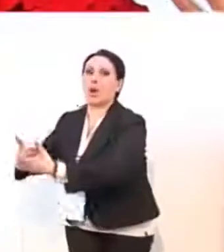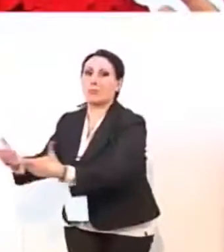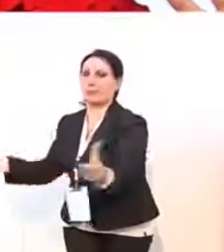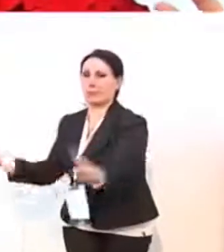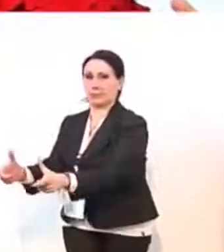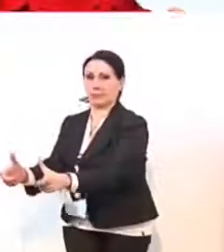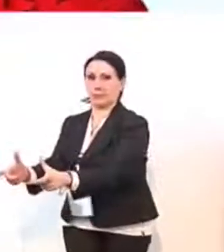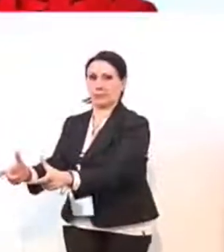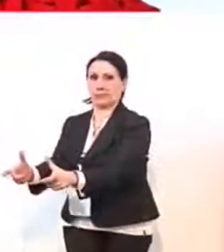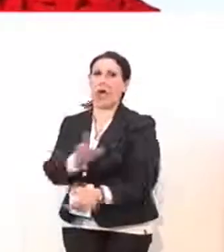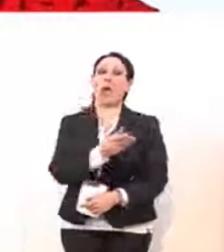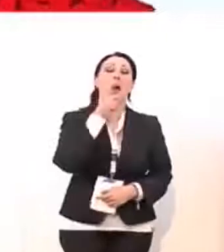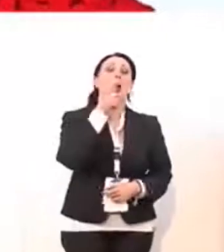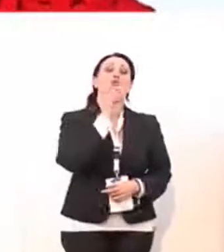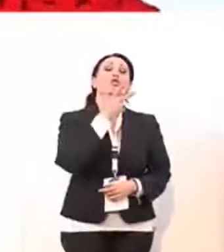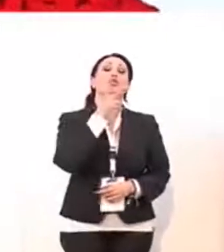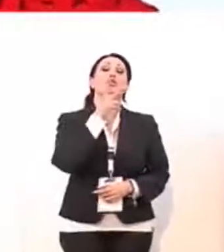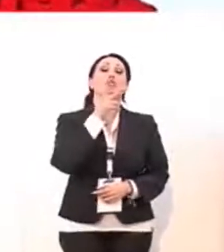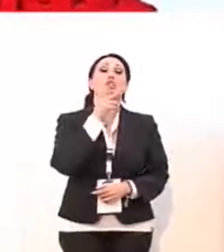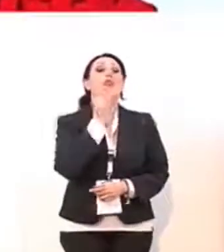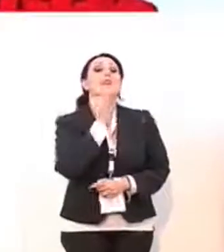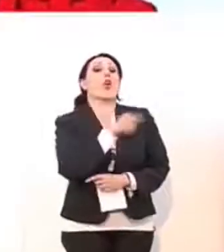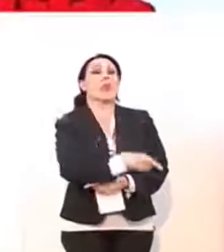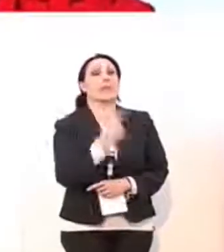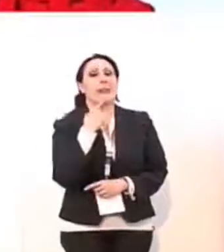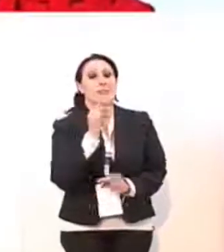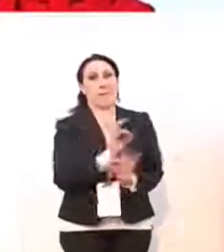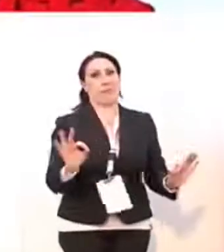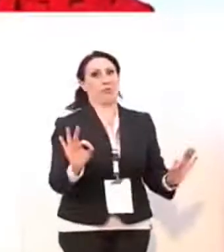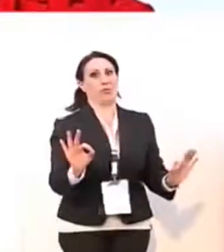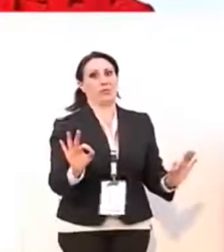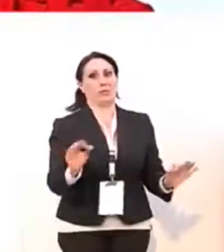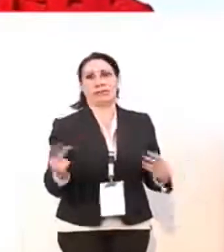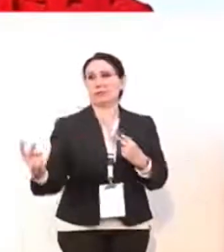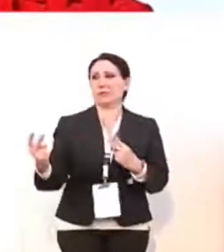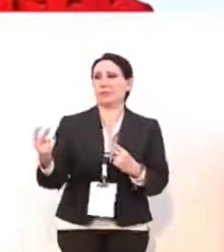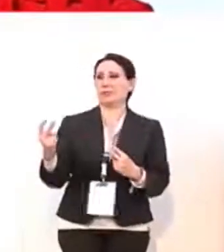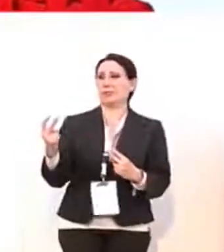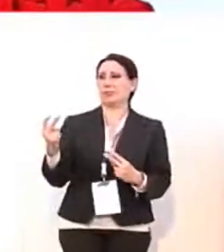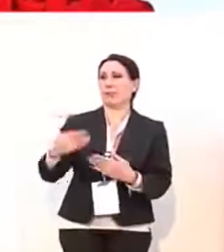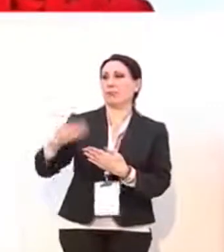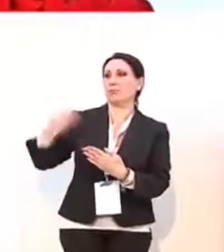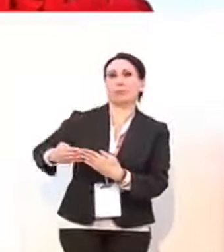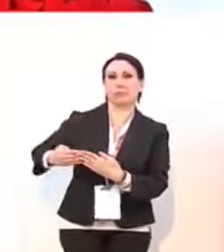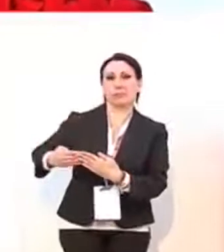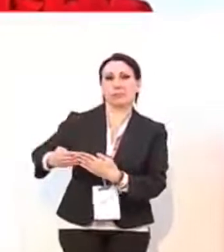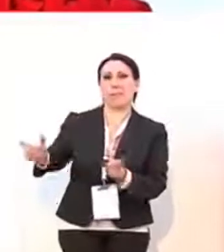soprattutto tra le ragazze. Il problema qual è? È che questa presa di coscienza